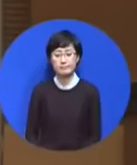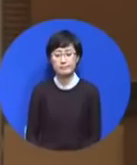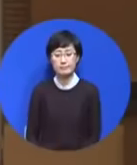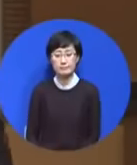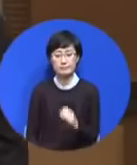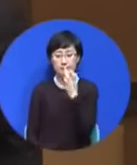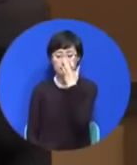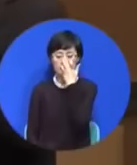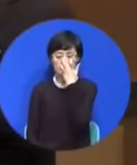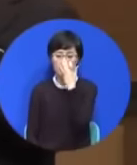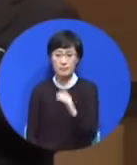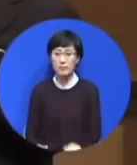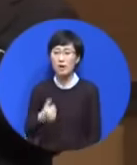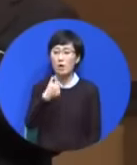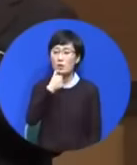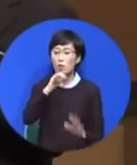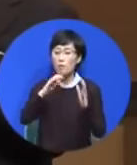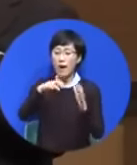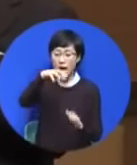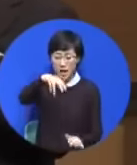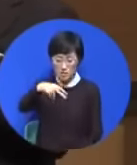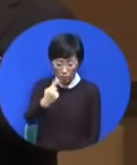급하니까 로마에서